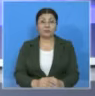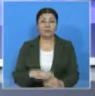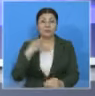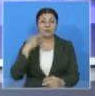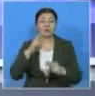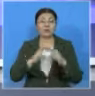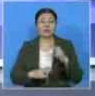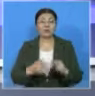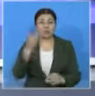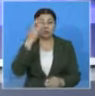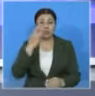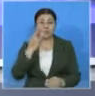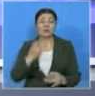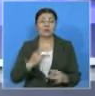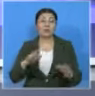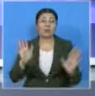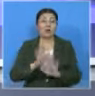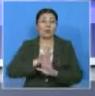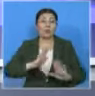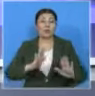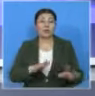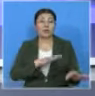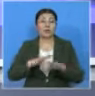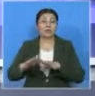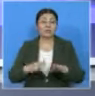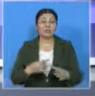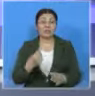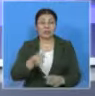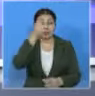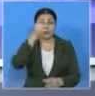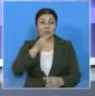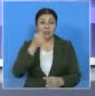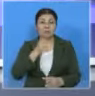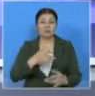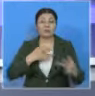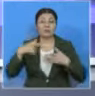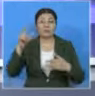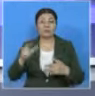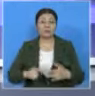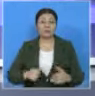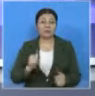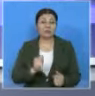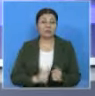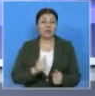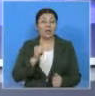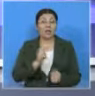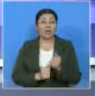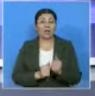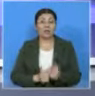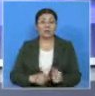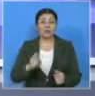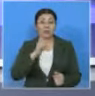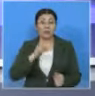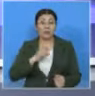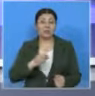В Актобе завершился летний музыкальный фестиваль «Под открытым небом». Больше месяца артисты областной филармонии по выходным радовали жителей и гостей города своим